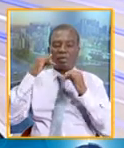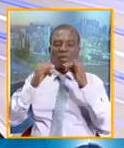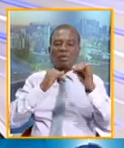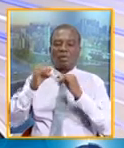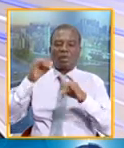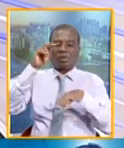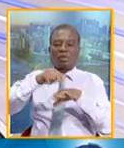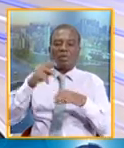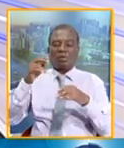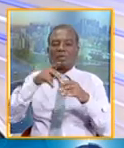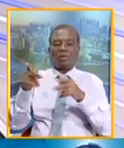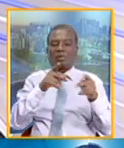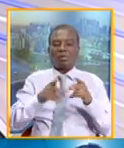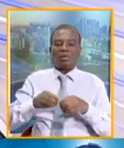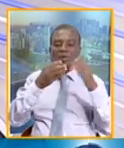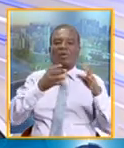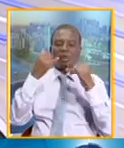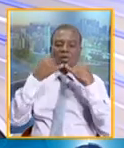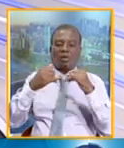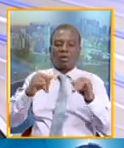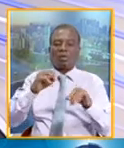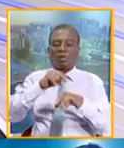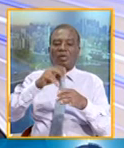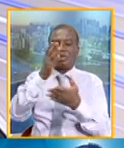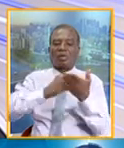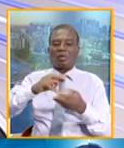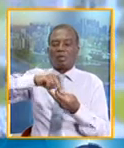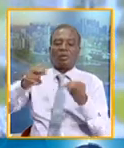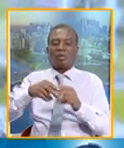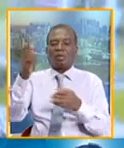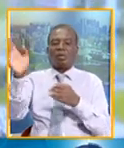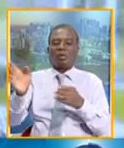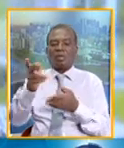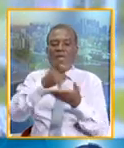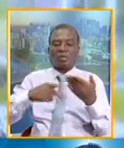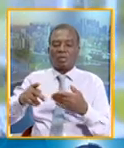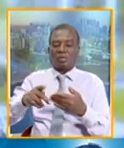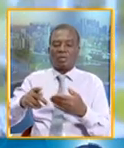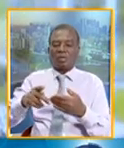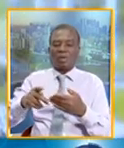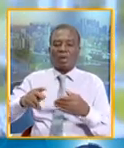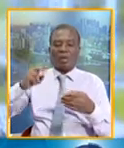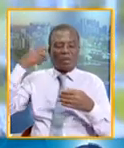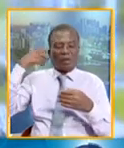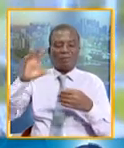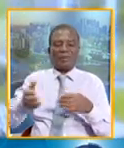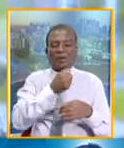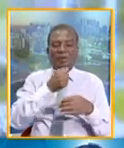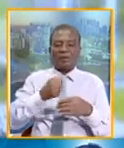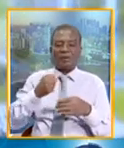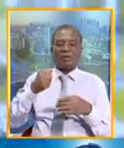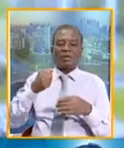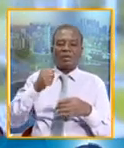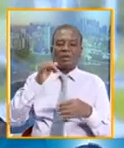premiers responsables, est de fournir l'information à un certain nombre de parties prenantes en vue de contribuer à la transparence et à l'information du processus